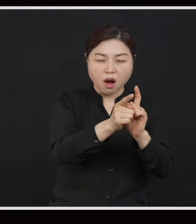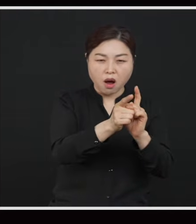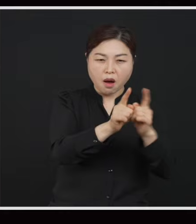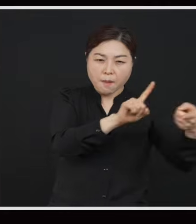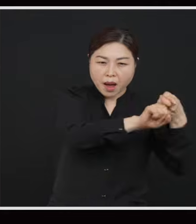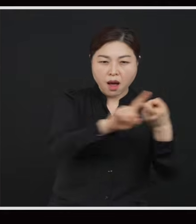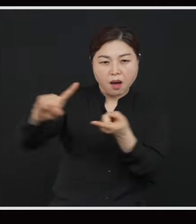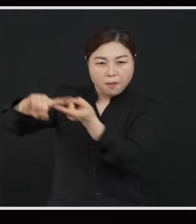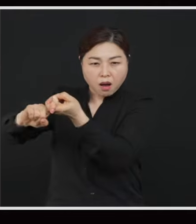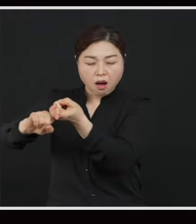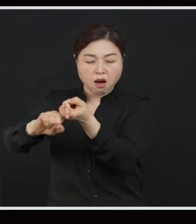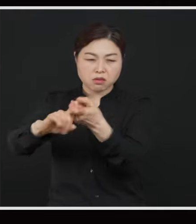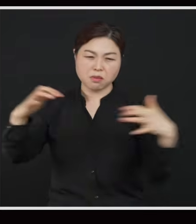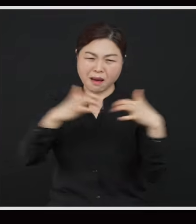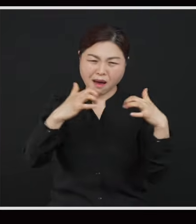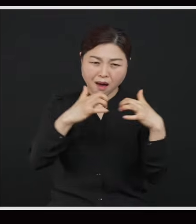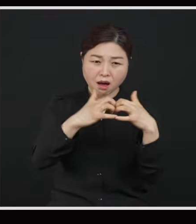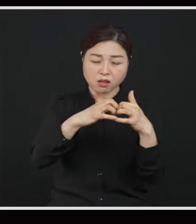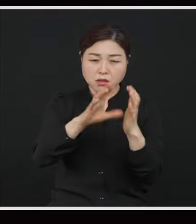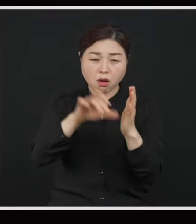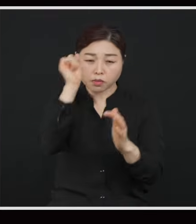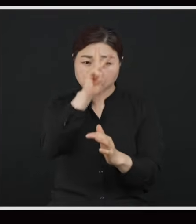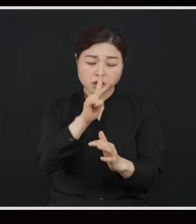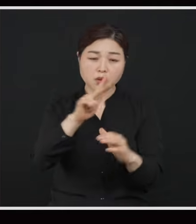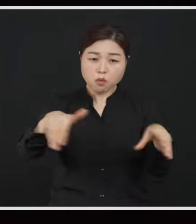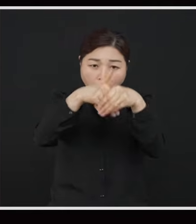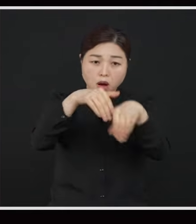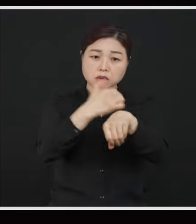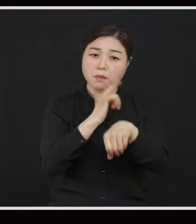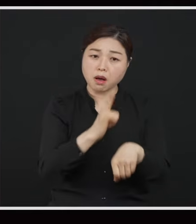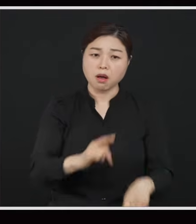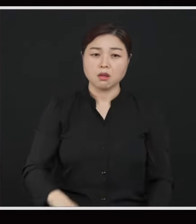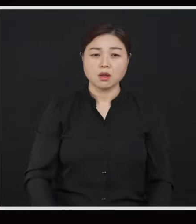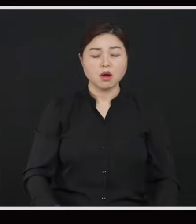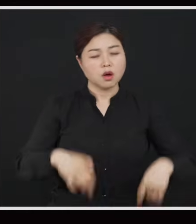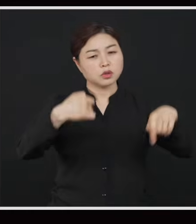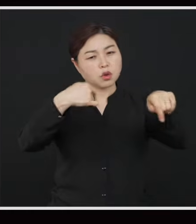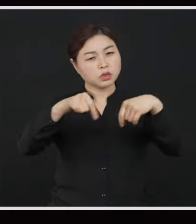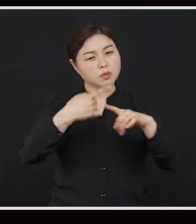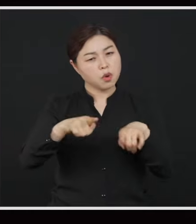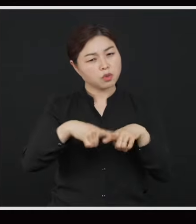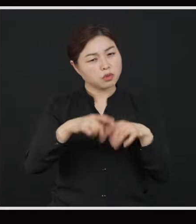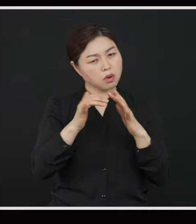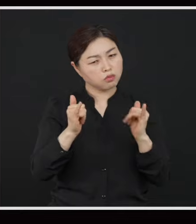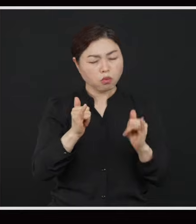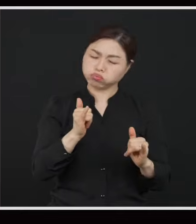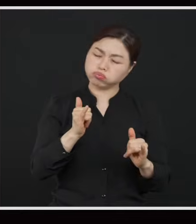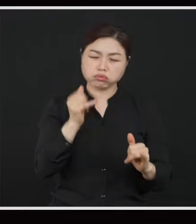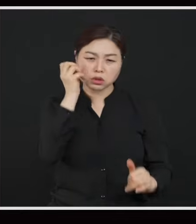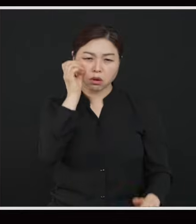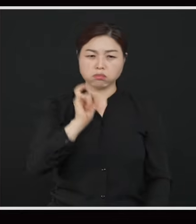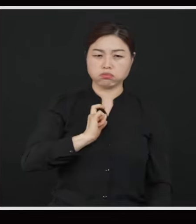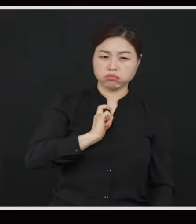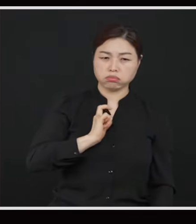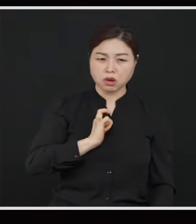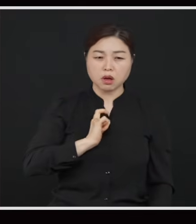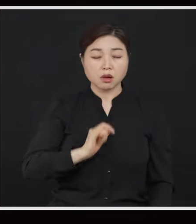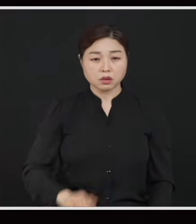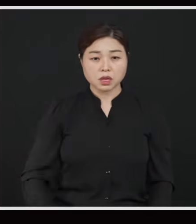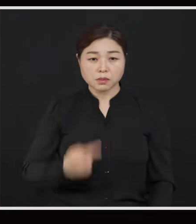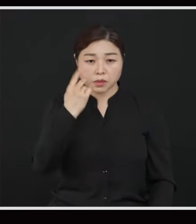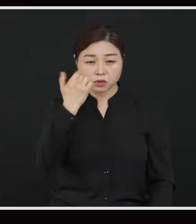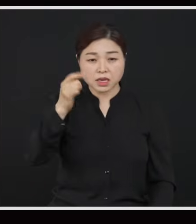갑자기 화해를 하자고 그러는 거예요. 그래서 정치 평론가들이 한동안 의아했을 거예요. 근데